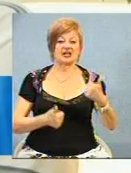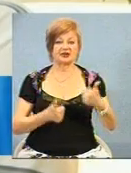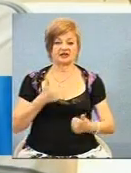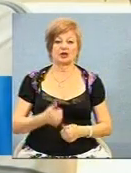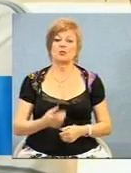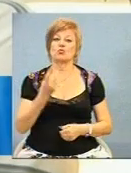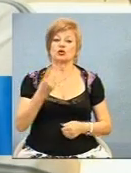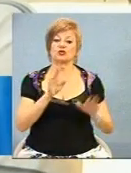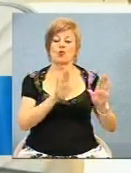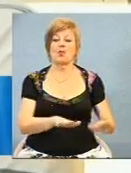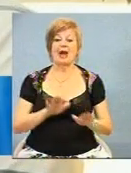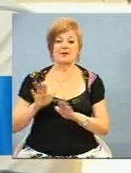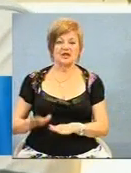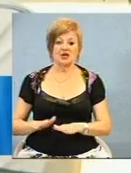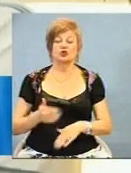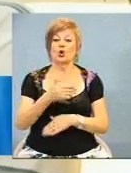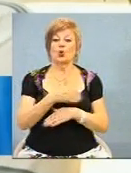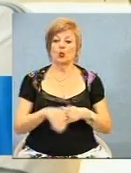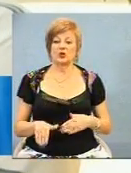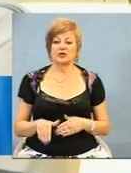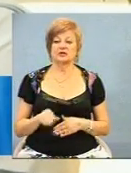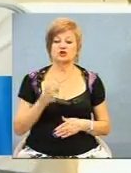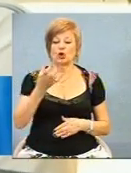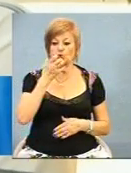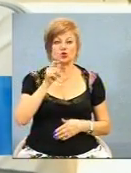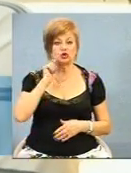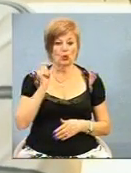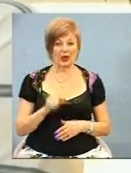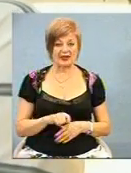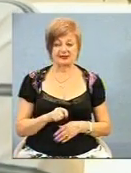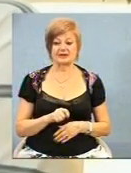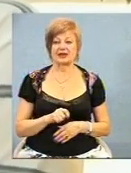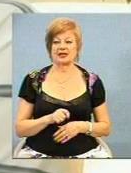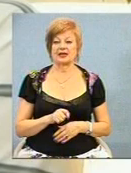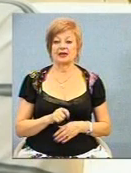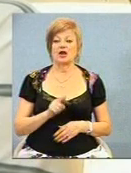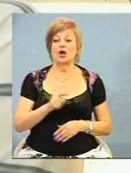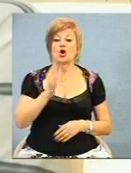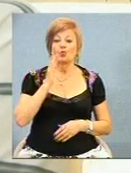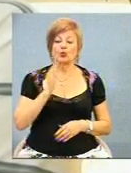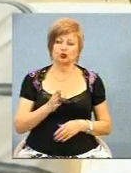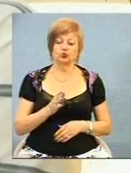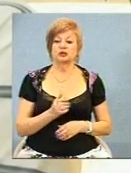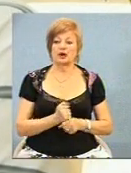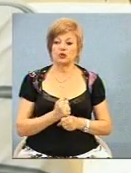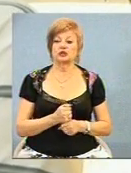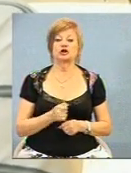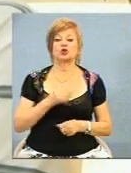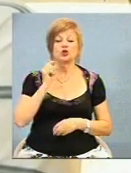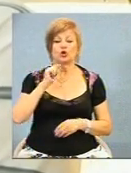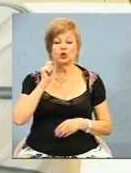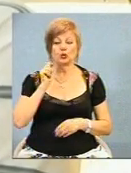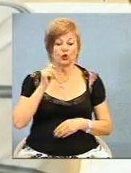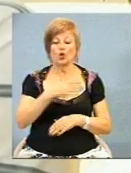двум объектам. Это улица Южноукраинская, там они будут, и улица